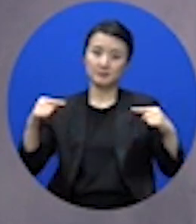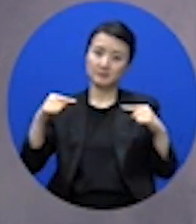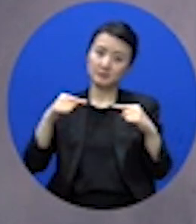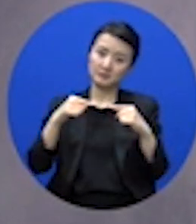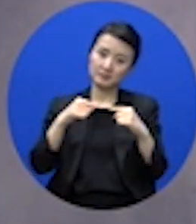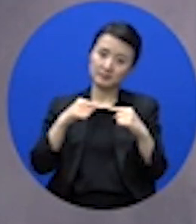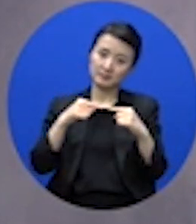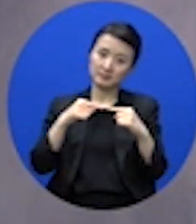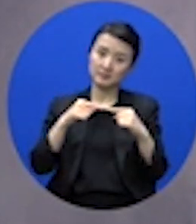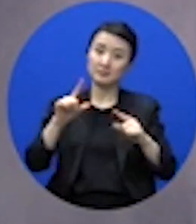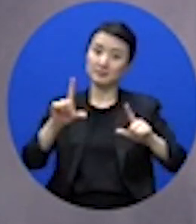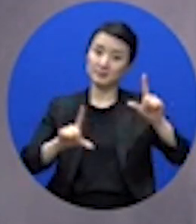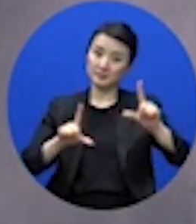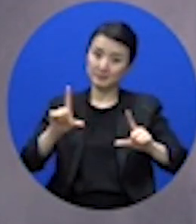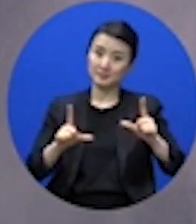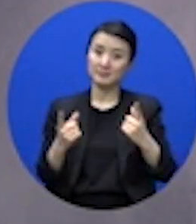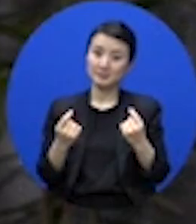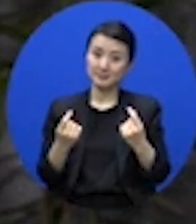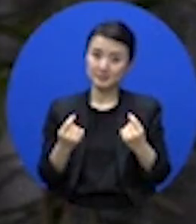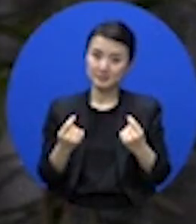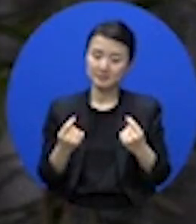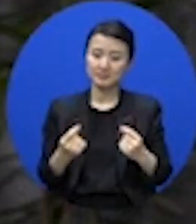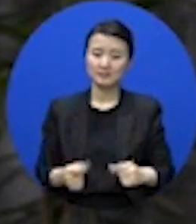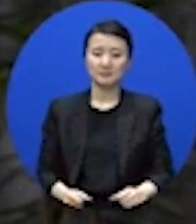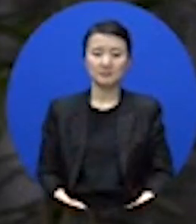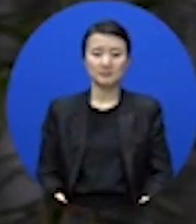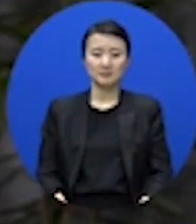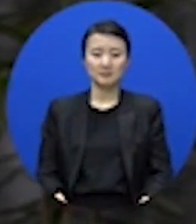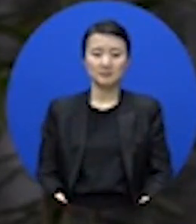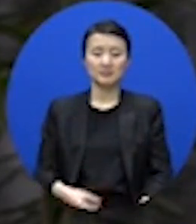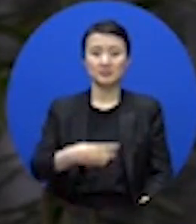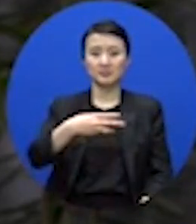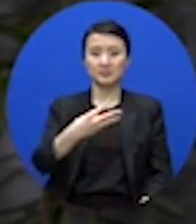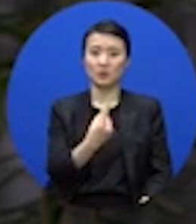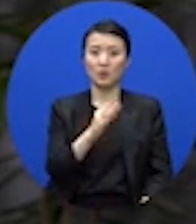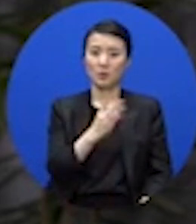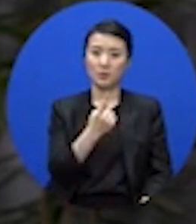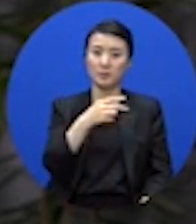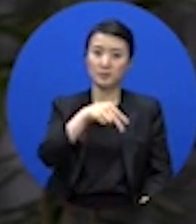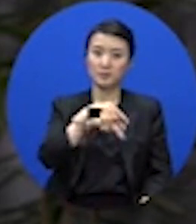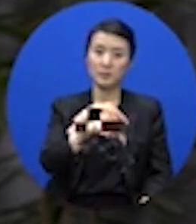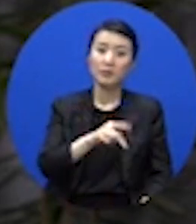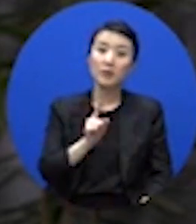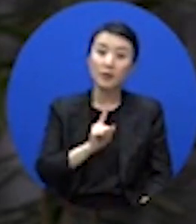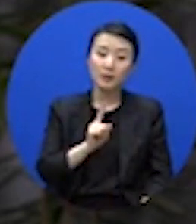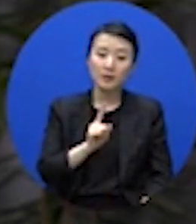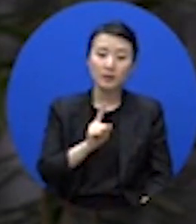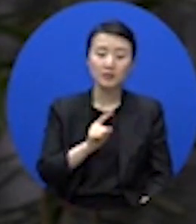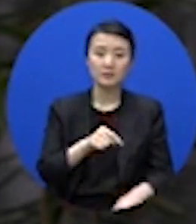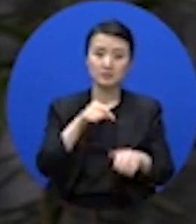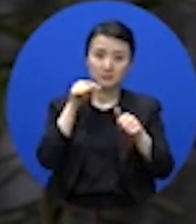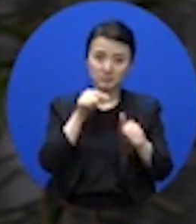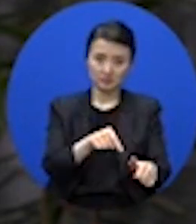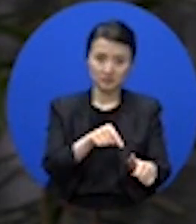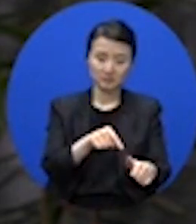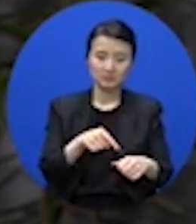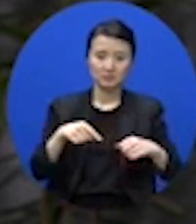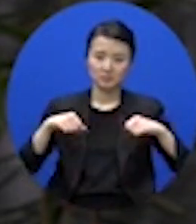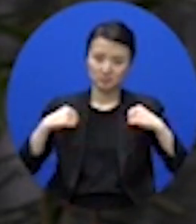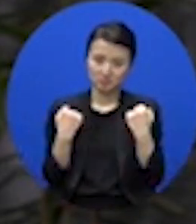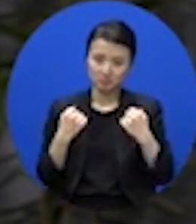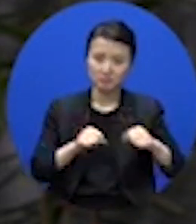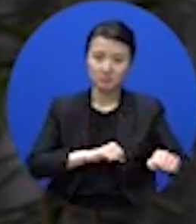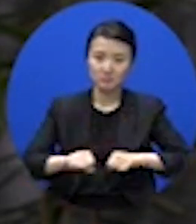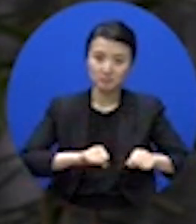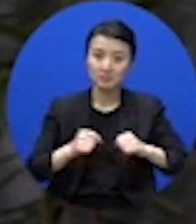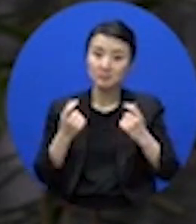소통하는 딱 그 장면이에요. 근데 뭐 로봇은 어때요? 그냥 시키면 청소해라 그럼 청소하고,